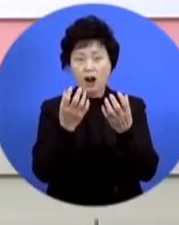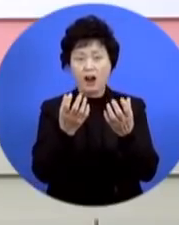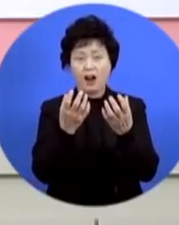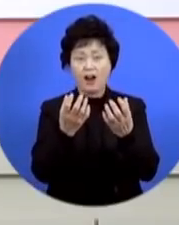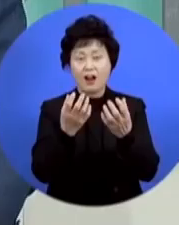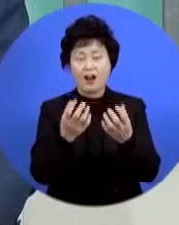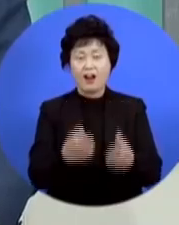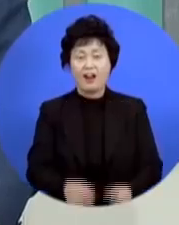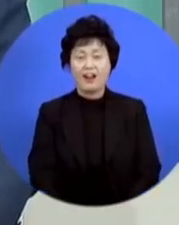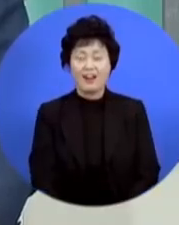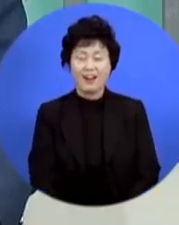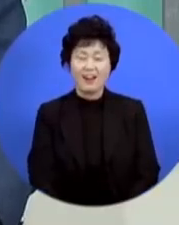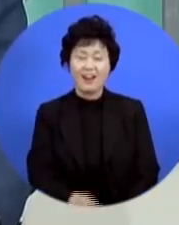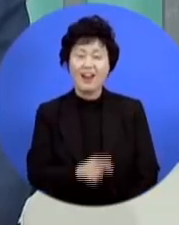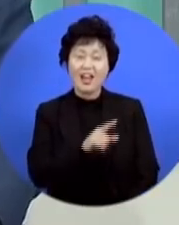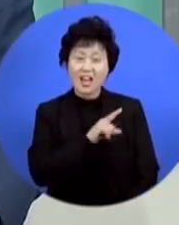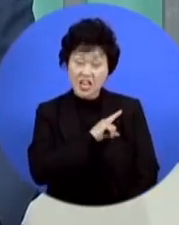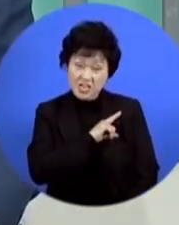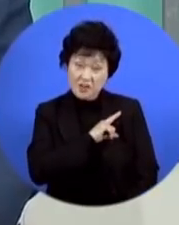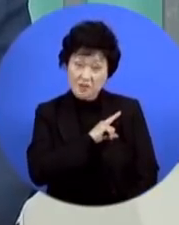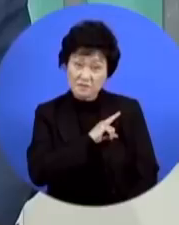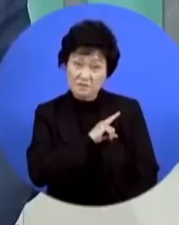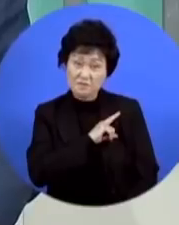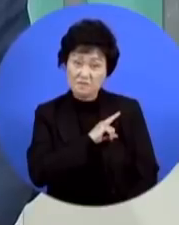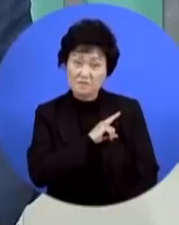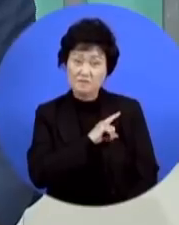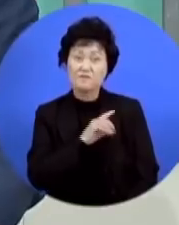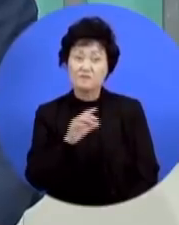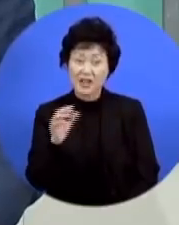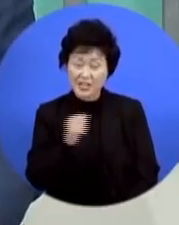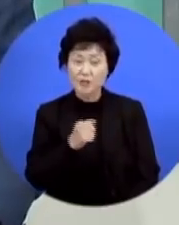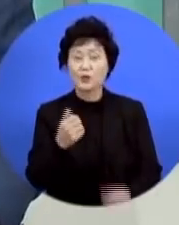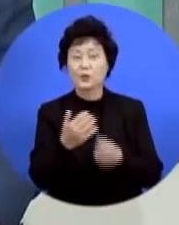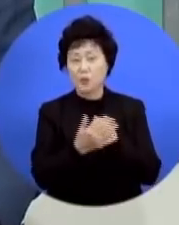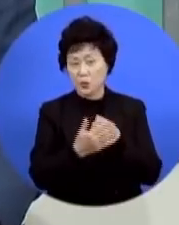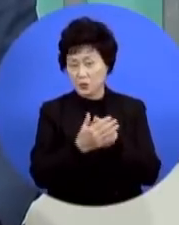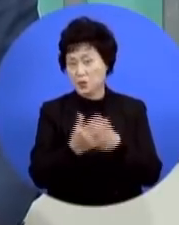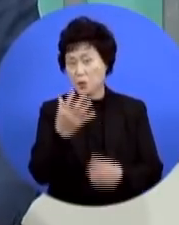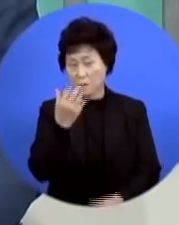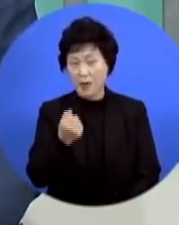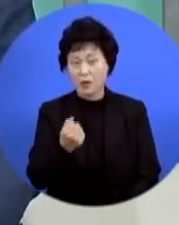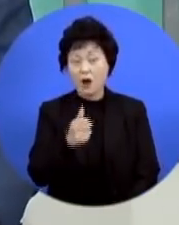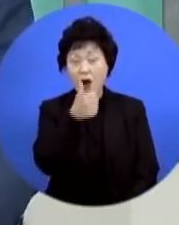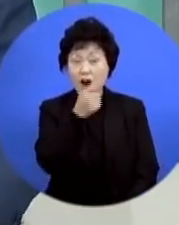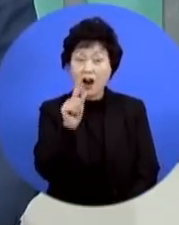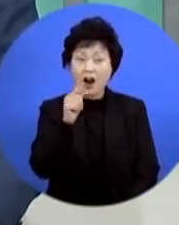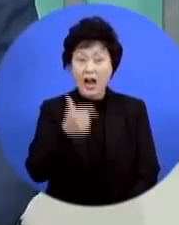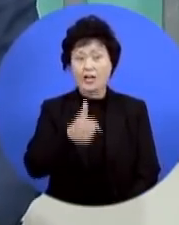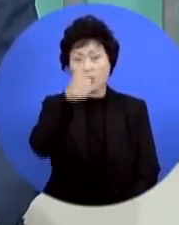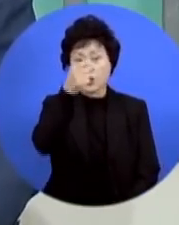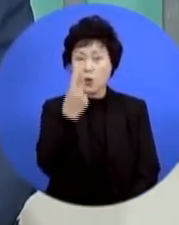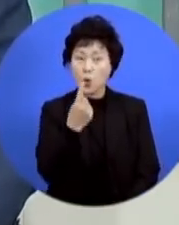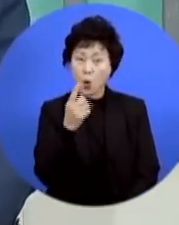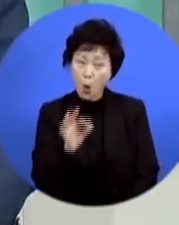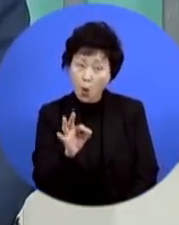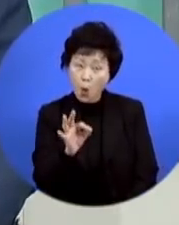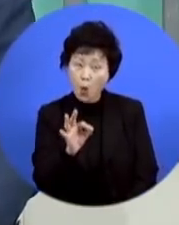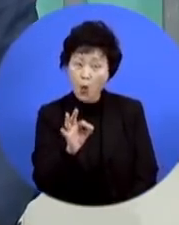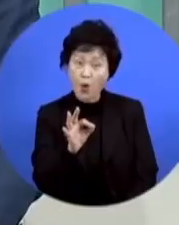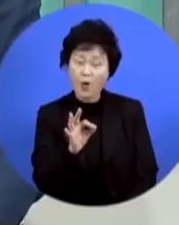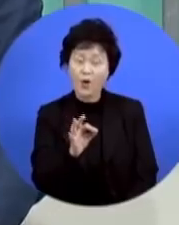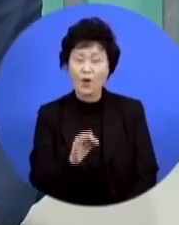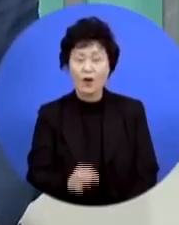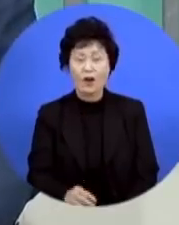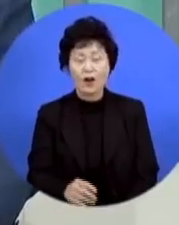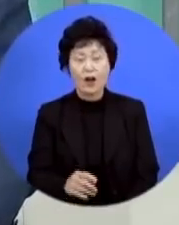네. 이름도 덕 봐요. 아 이름이 이름도 덕 본다니까. 네. 어 그래요? 한홍. 한홍? 한홍.